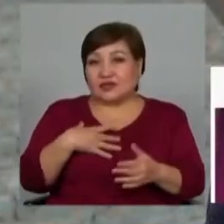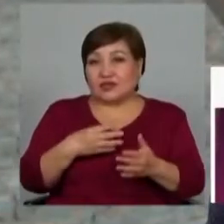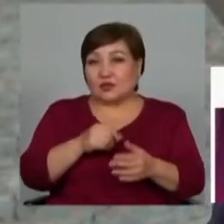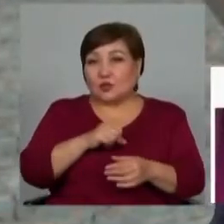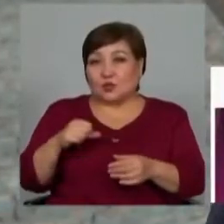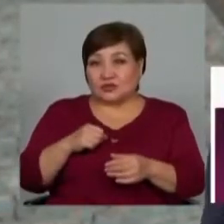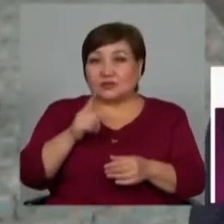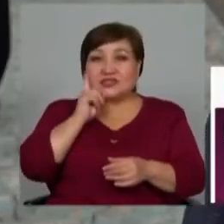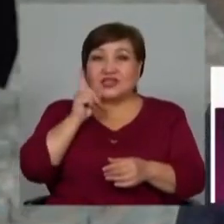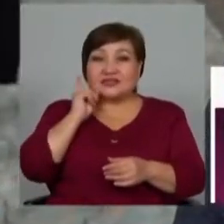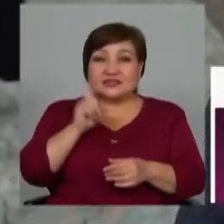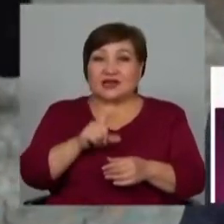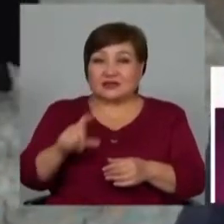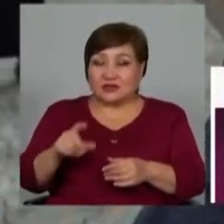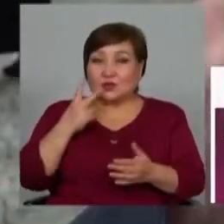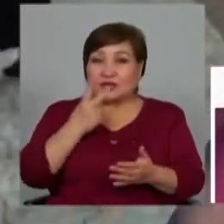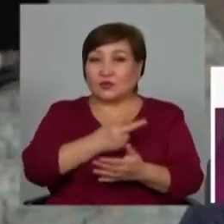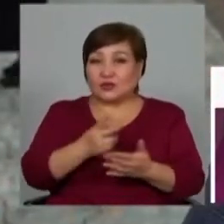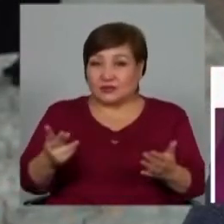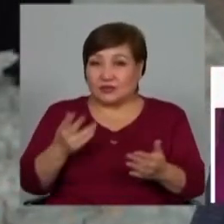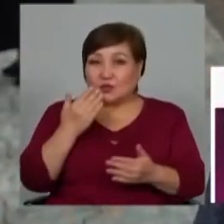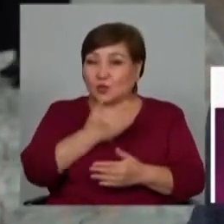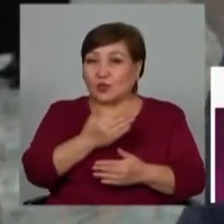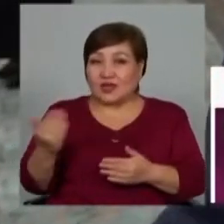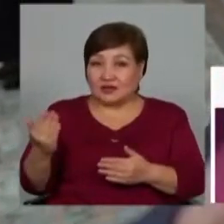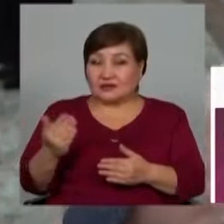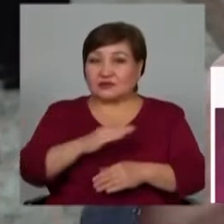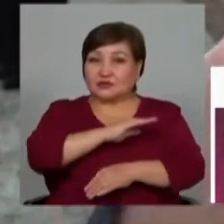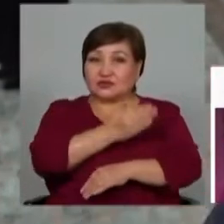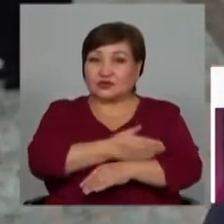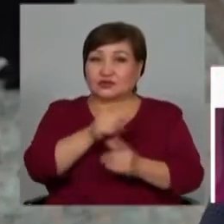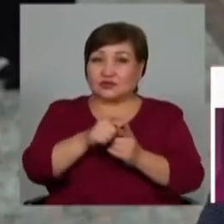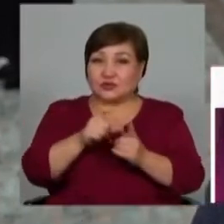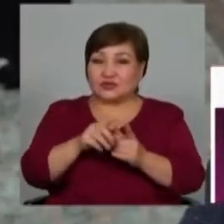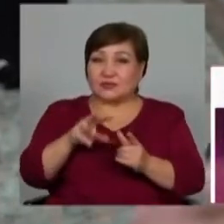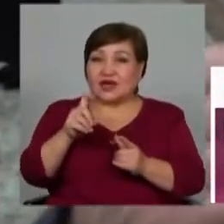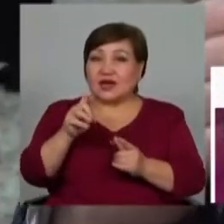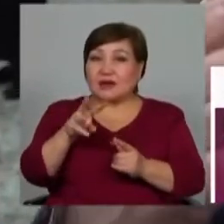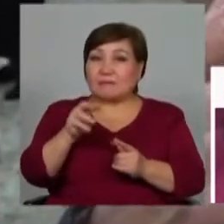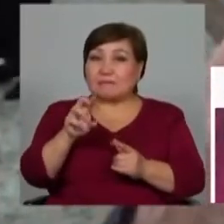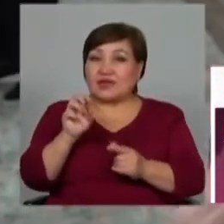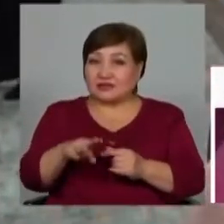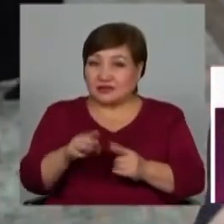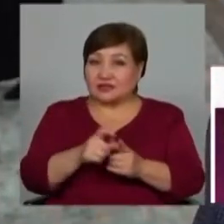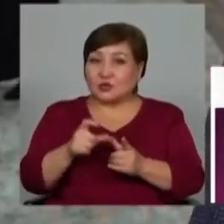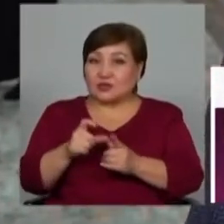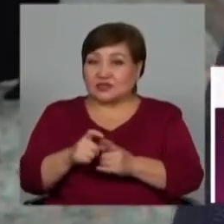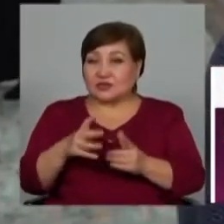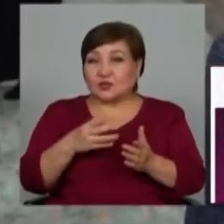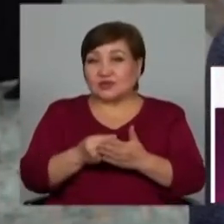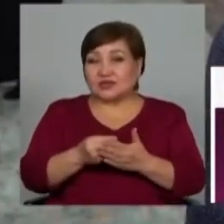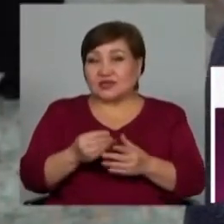көріп отырмын. Олар күшті сөз, сол махамбеттің сөздері. Сол осында ұлы